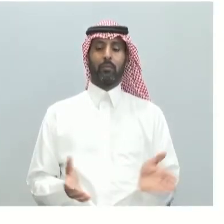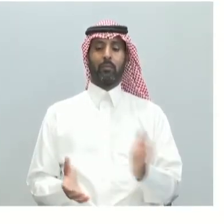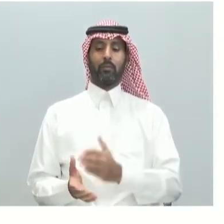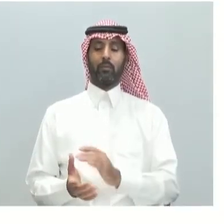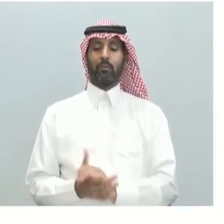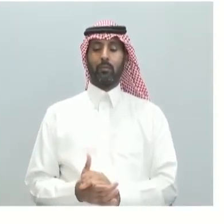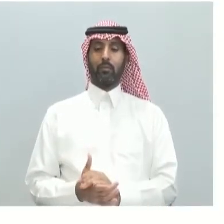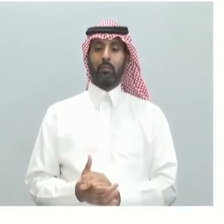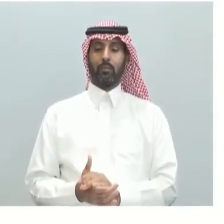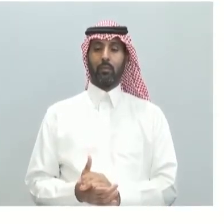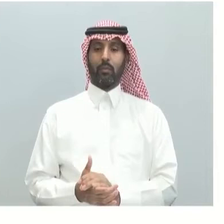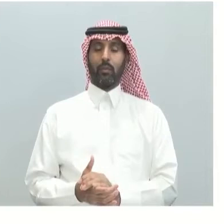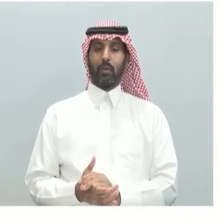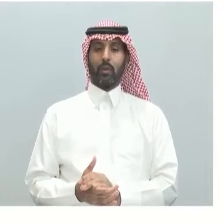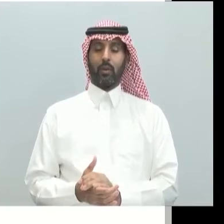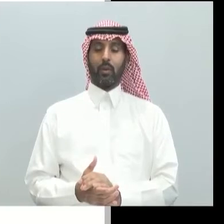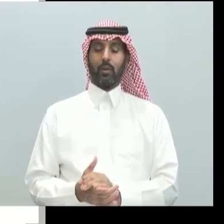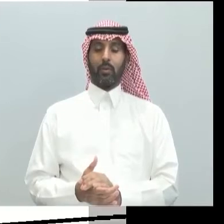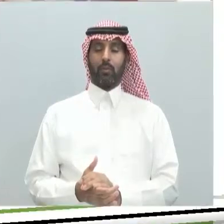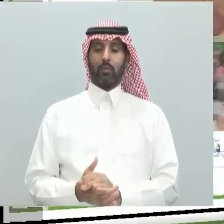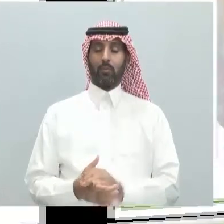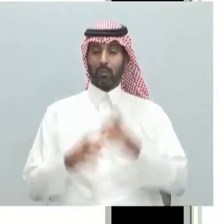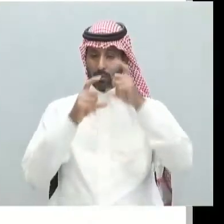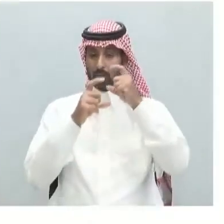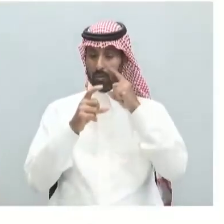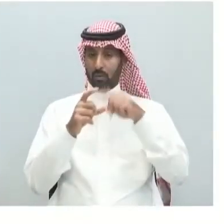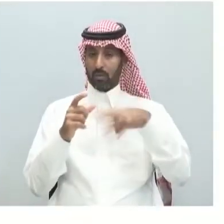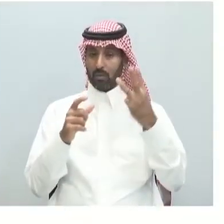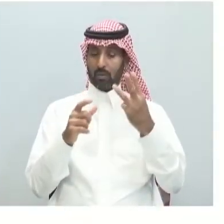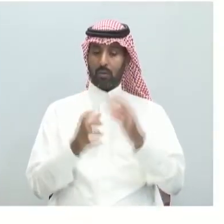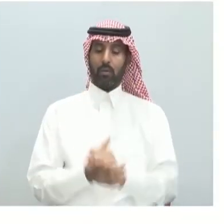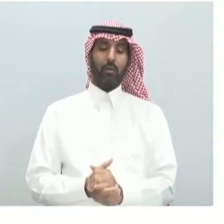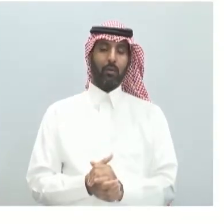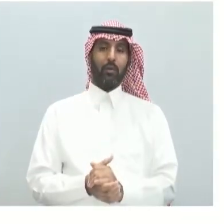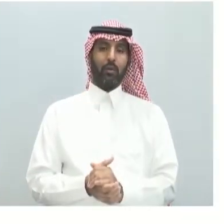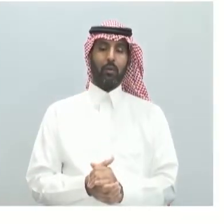بنفس الطريقه ايضا انتقل معكم الى الصوره الثالثه